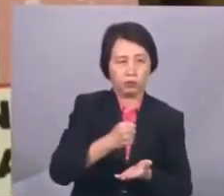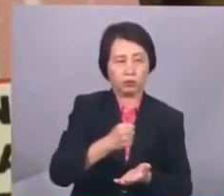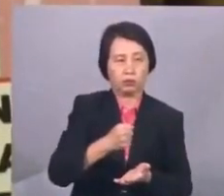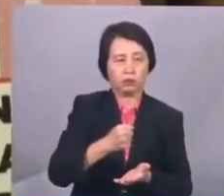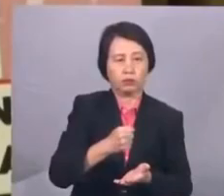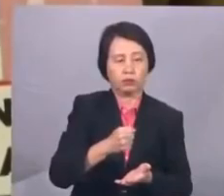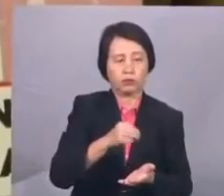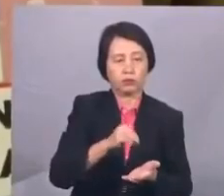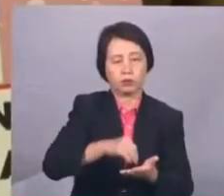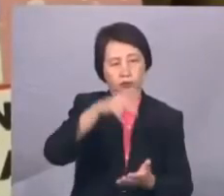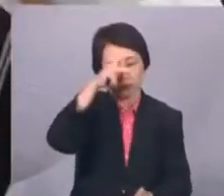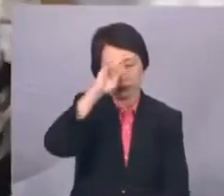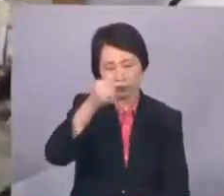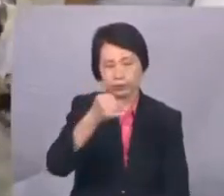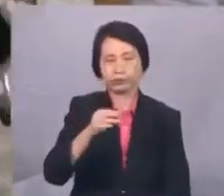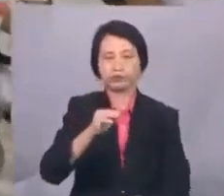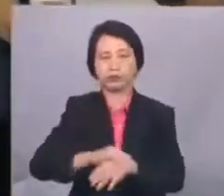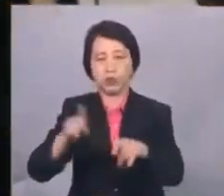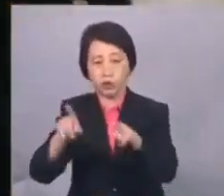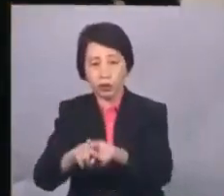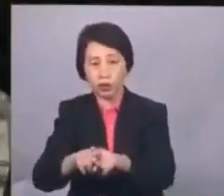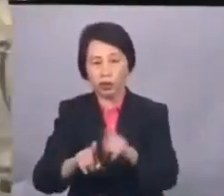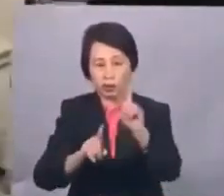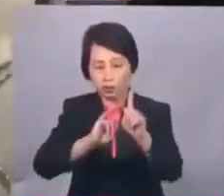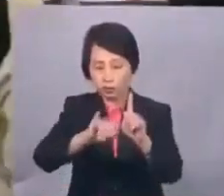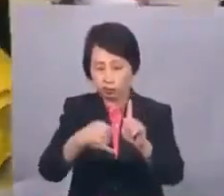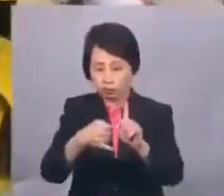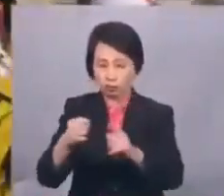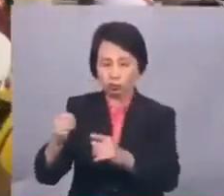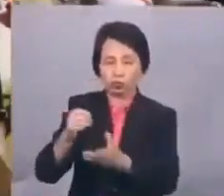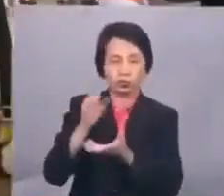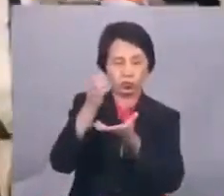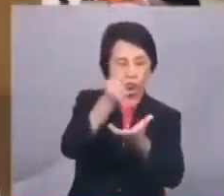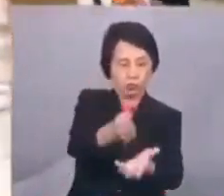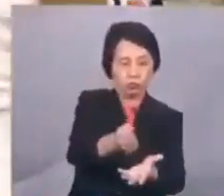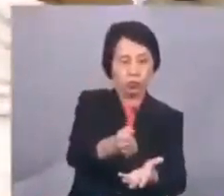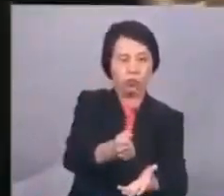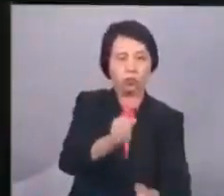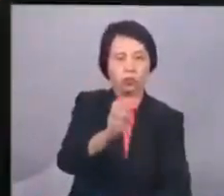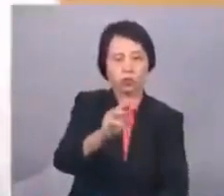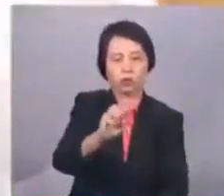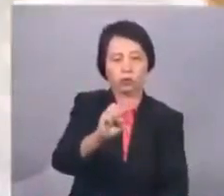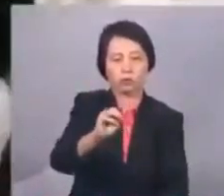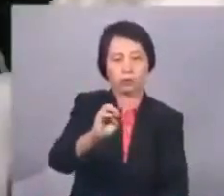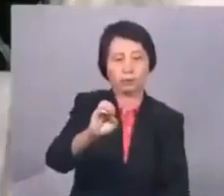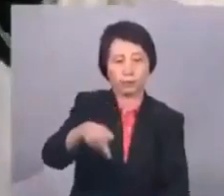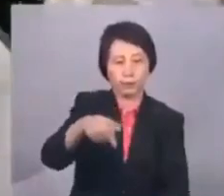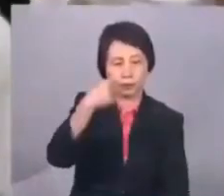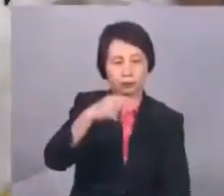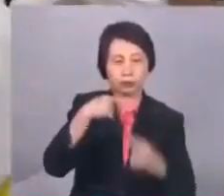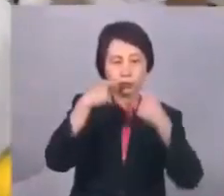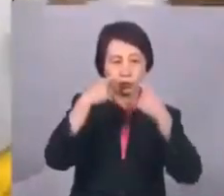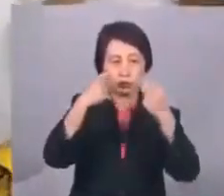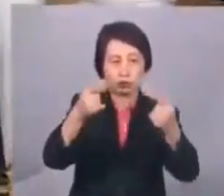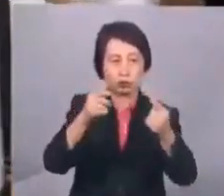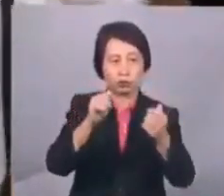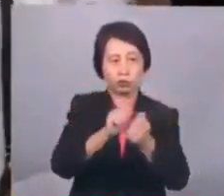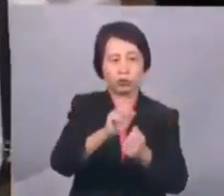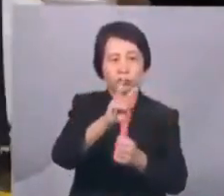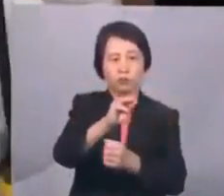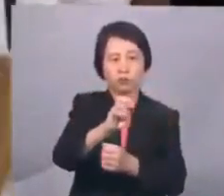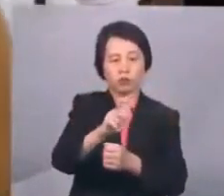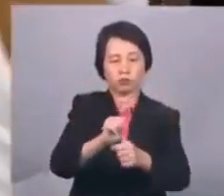Maulid di Putrajaya pada masa sama satu juta Ringgit telah diperuntukkan pipis m.a.w. bagi menjayakan misi musa'adah